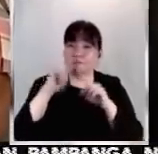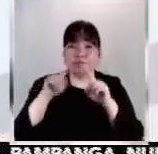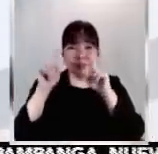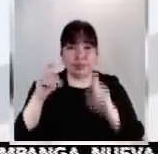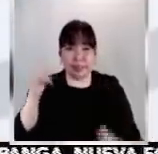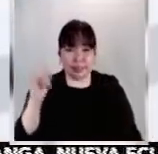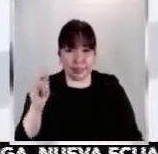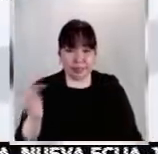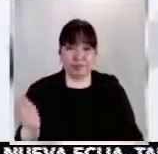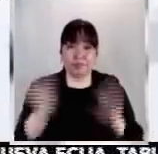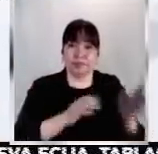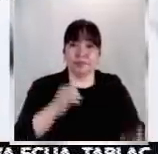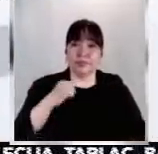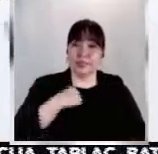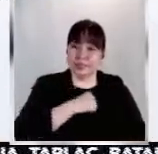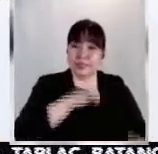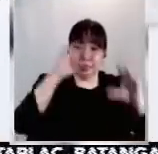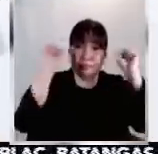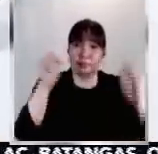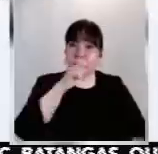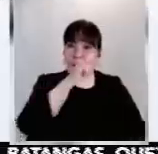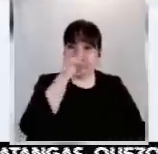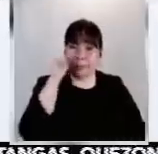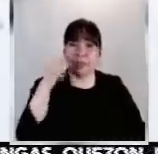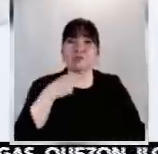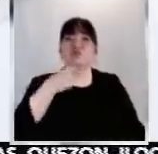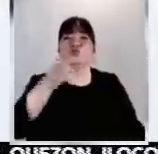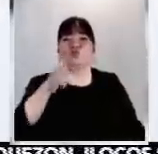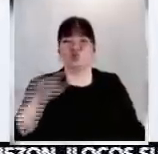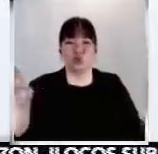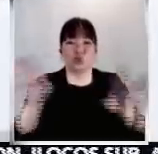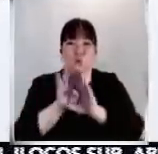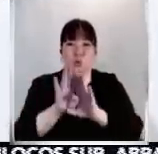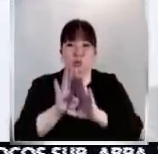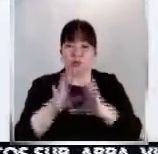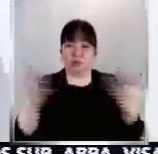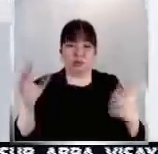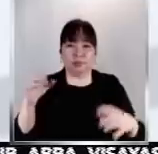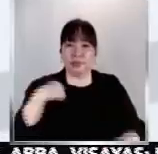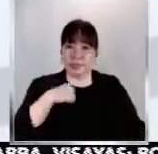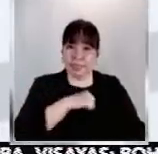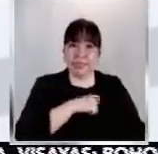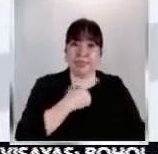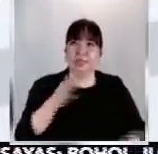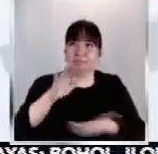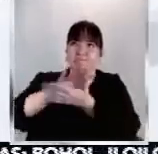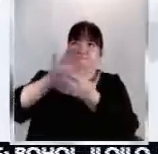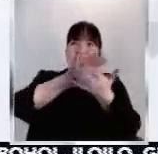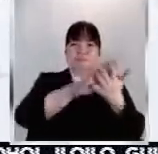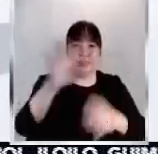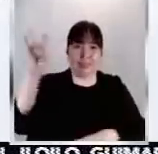Soto naman iniutos na isara ang Senado ng 7 araw at magsagawa ng malawakang disinfection. Umakyat kasi